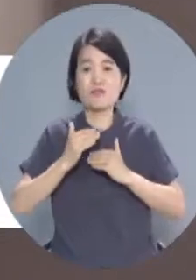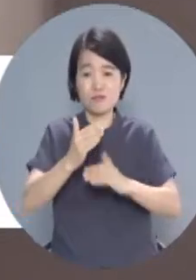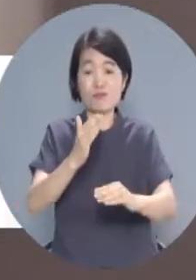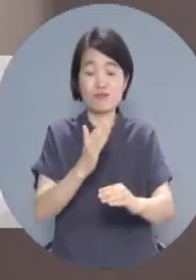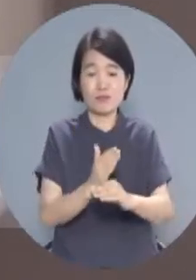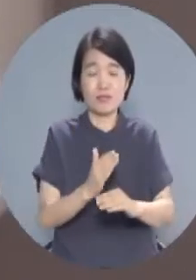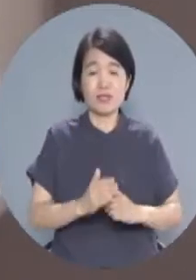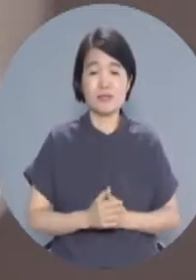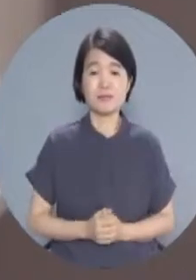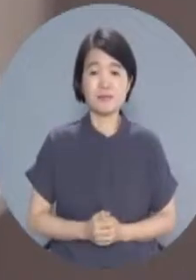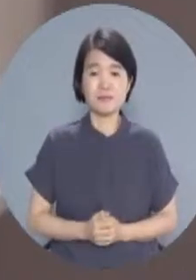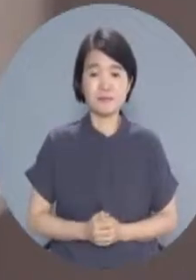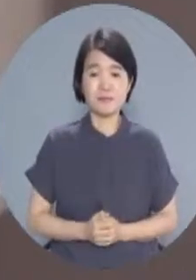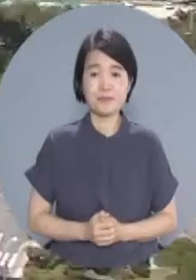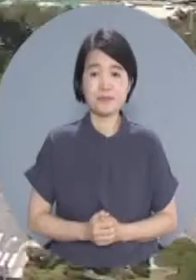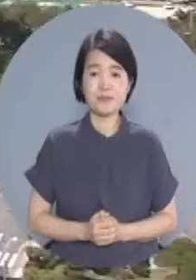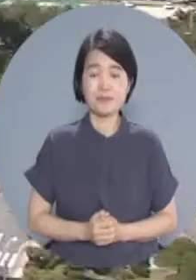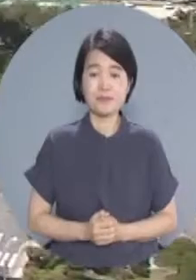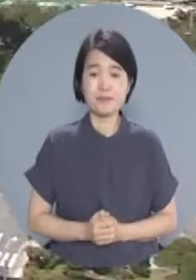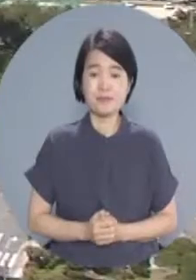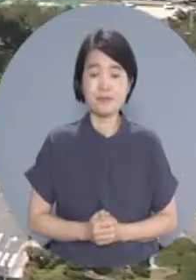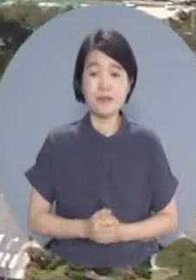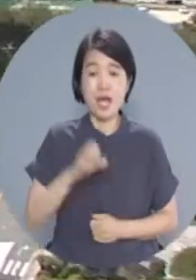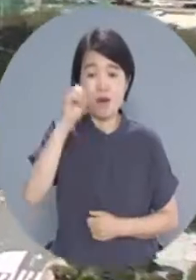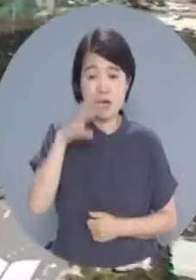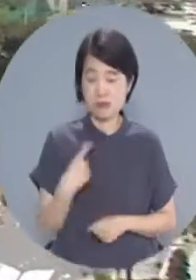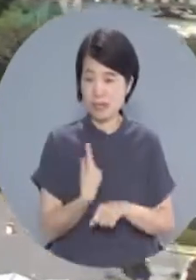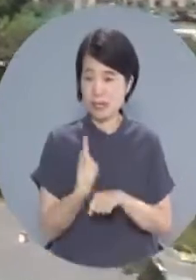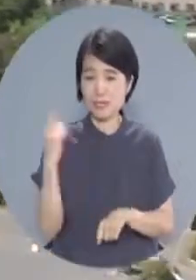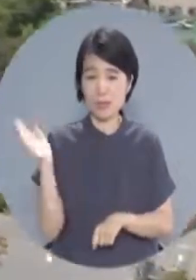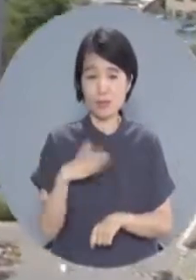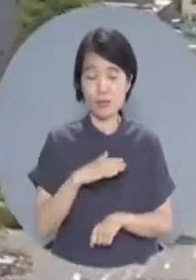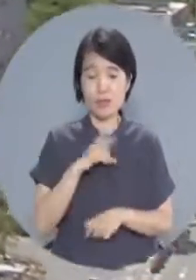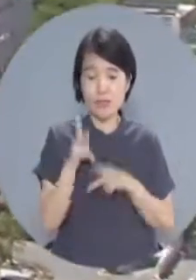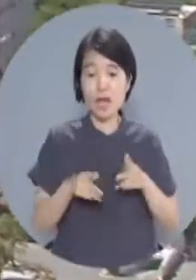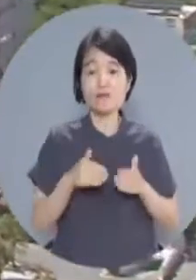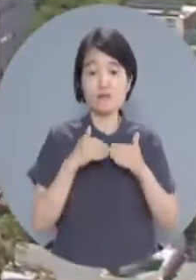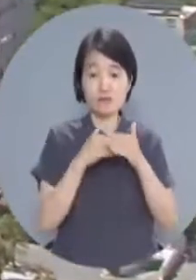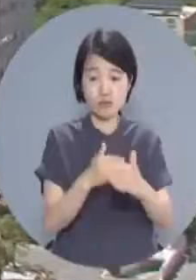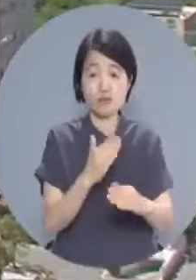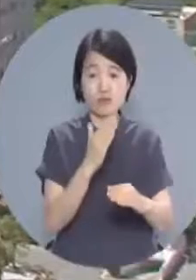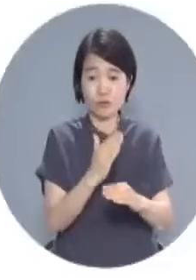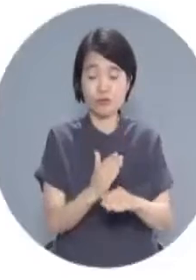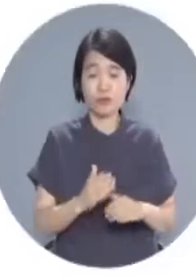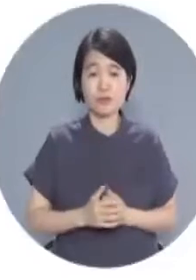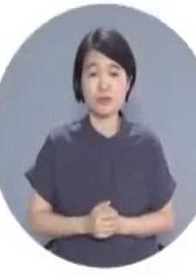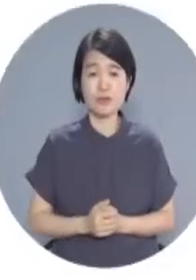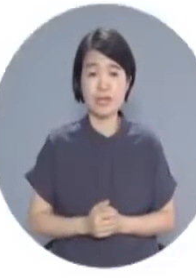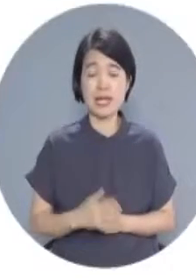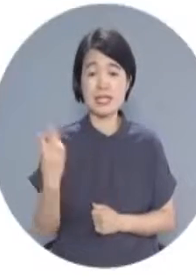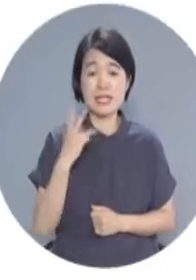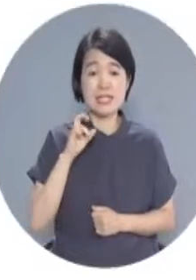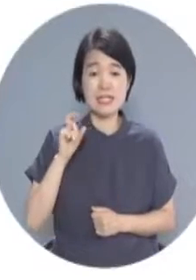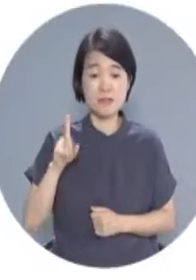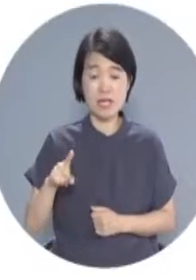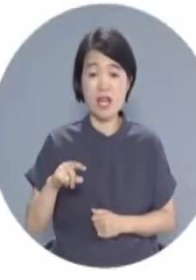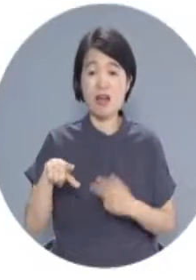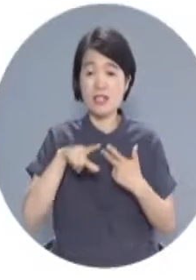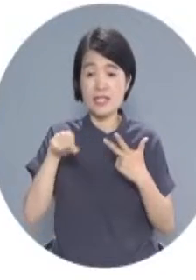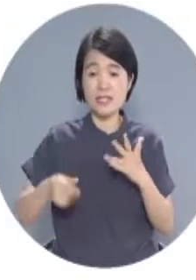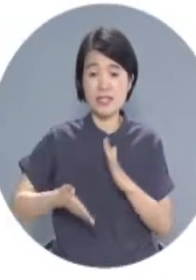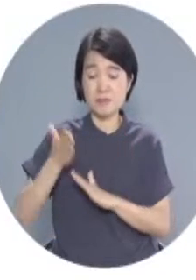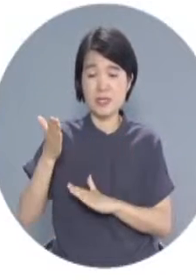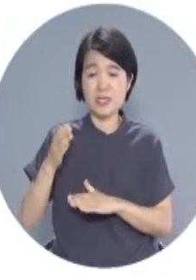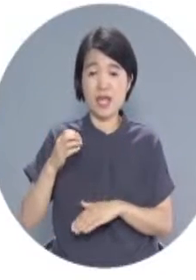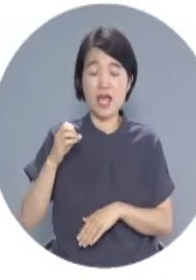그렇게 추진을 하고 있습니다. 광주도 지난해부터 이 사업을 추진해오고 있습니다. 2021년 7월 한